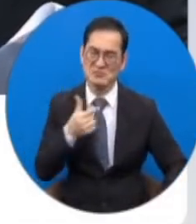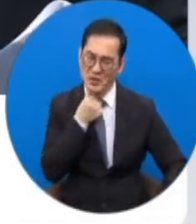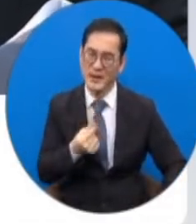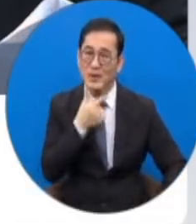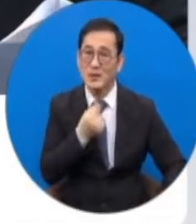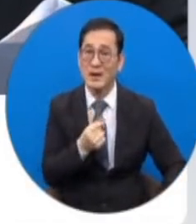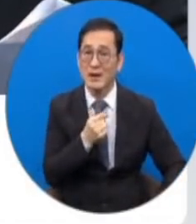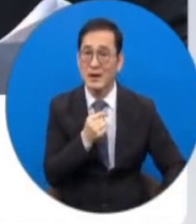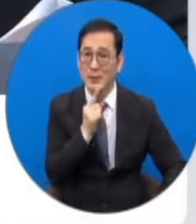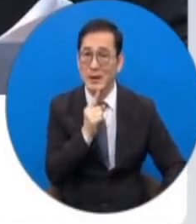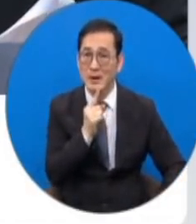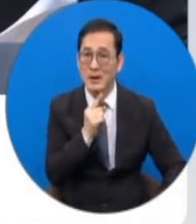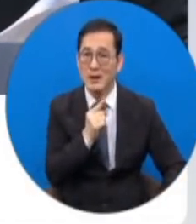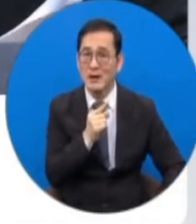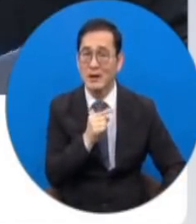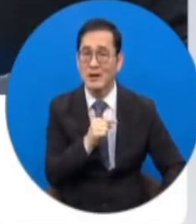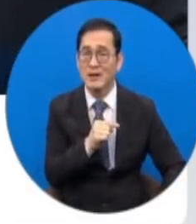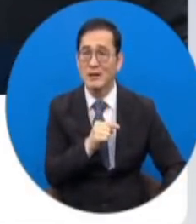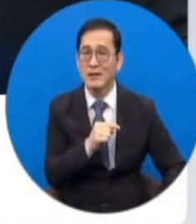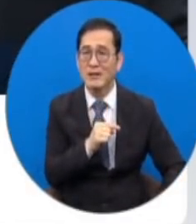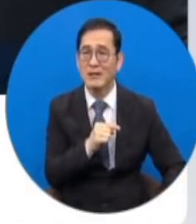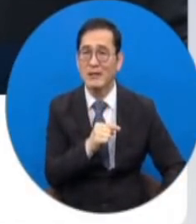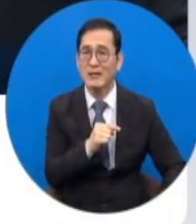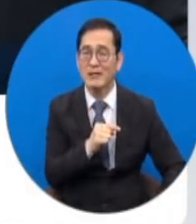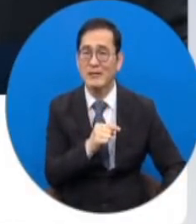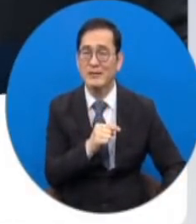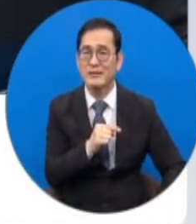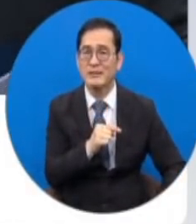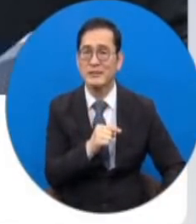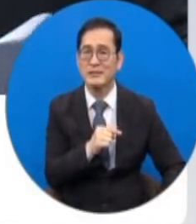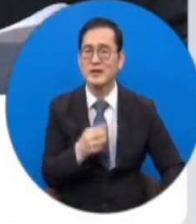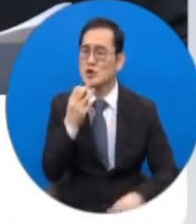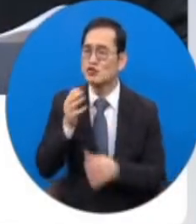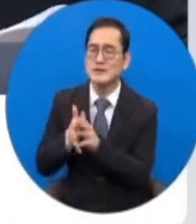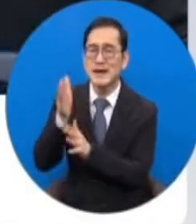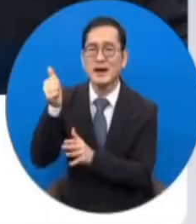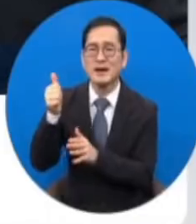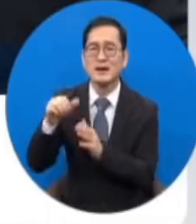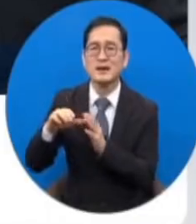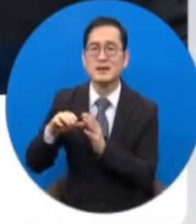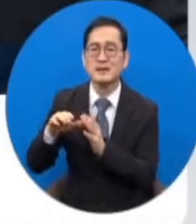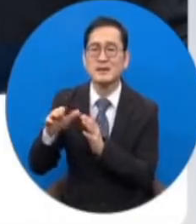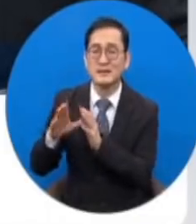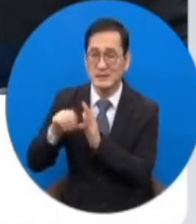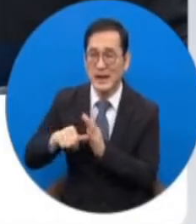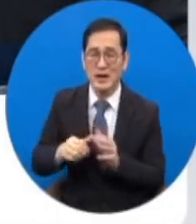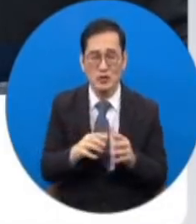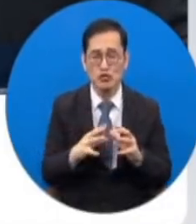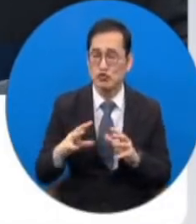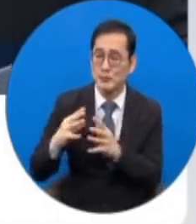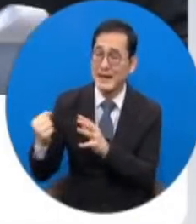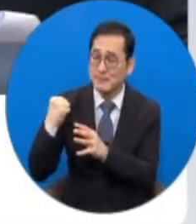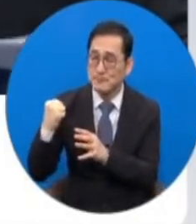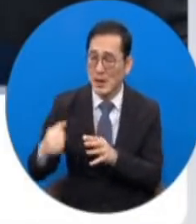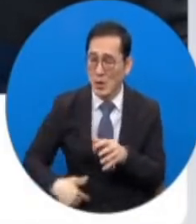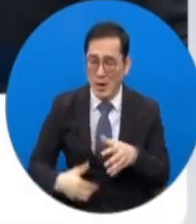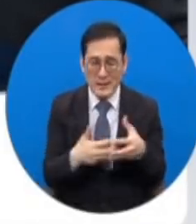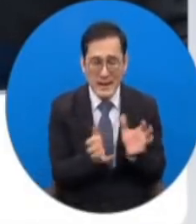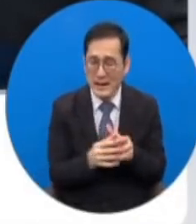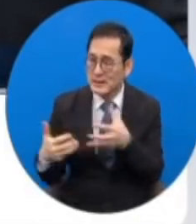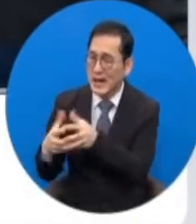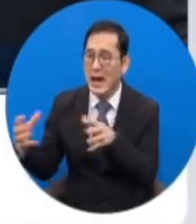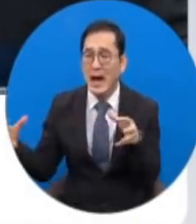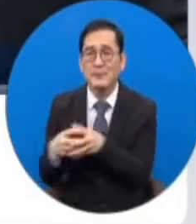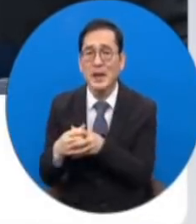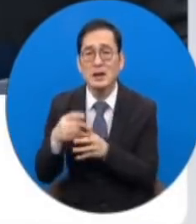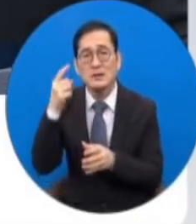그런데 지난번 살 치 제복을 선거 때 그 국민에게 먹고 합당 하려고 해요 그다음 2분은 왜 다니라 하려고